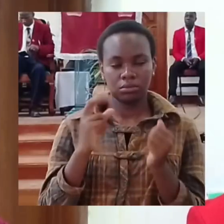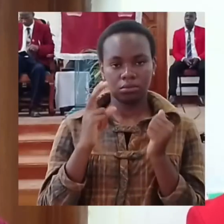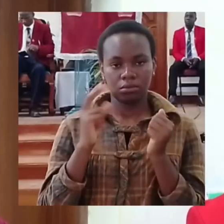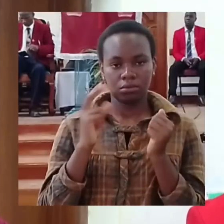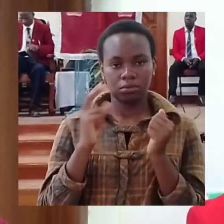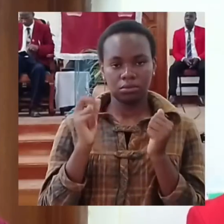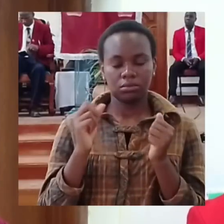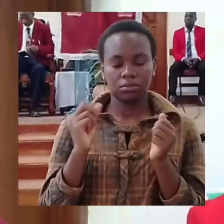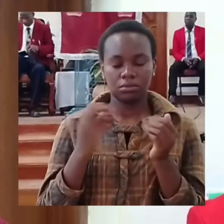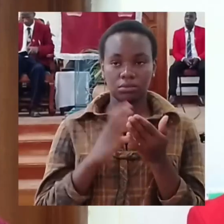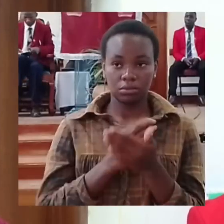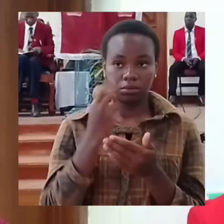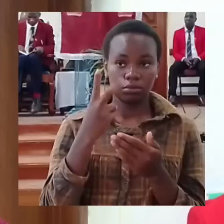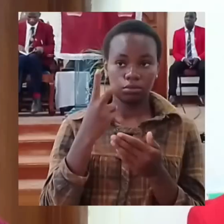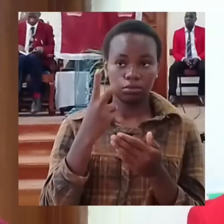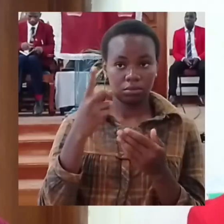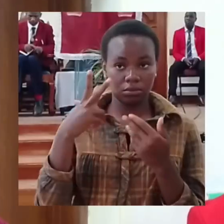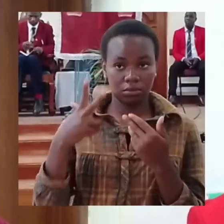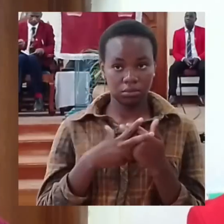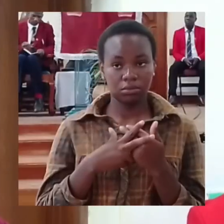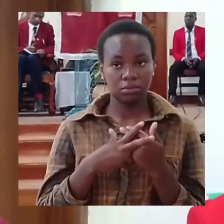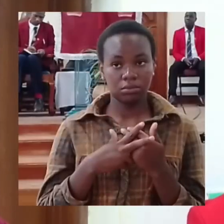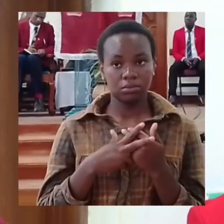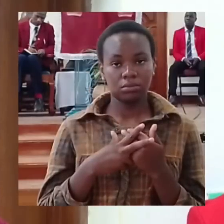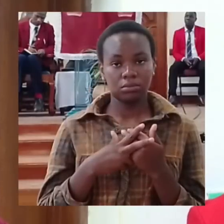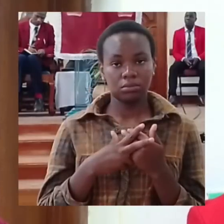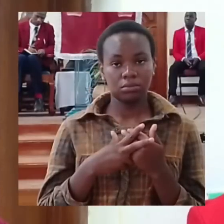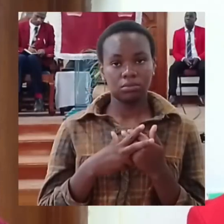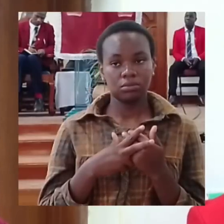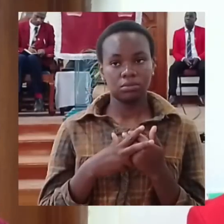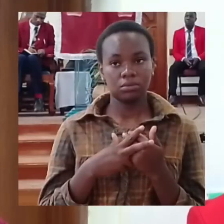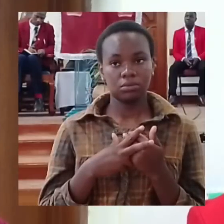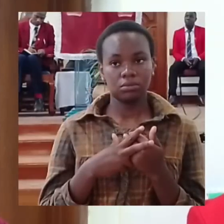13, Atũmwo 13